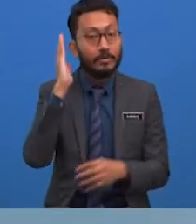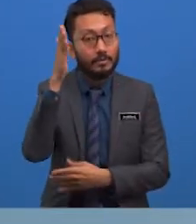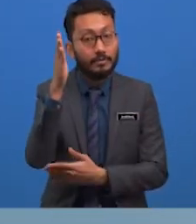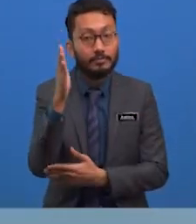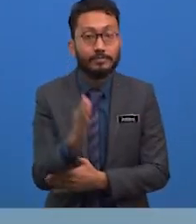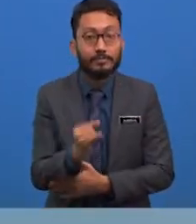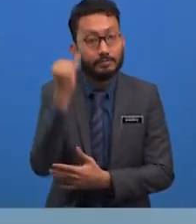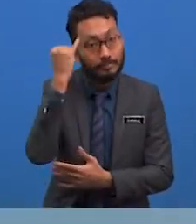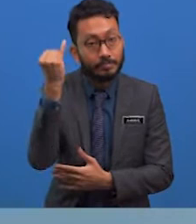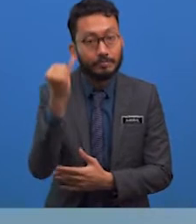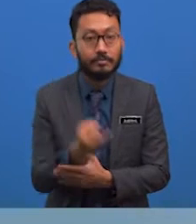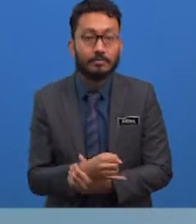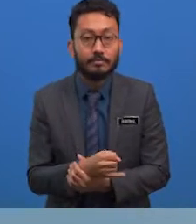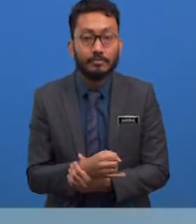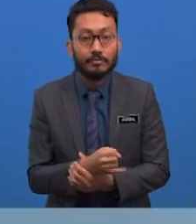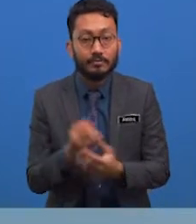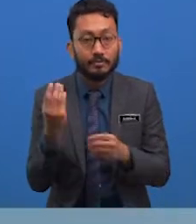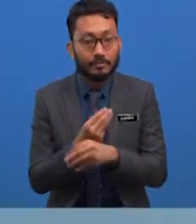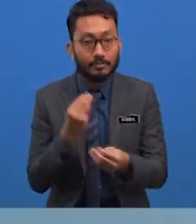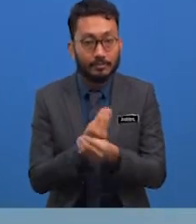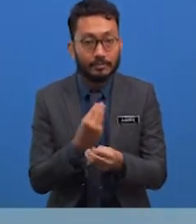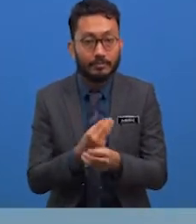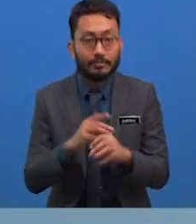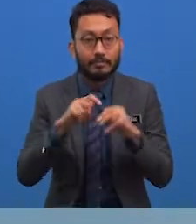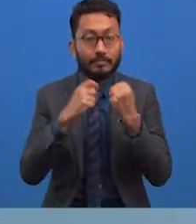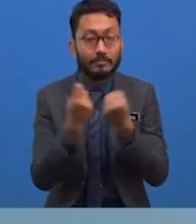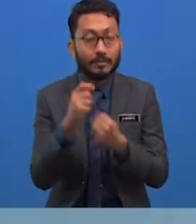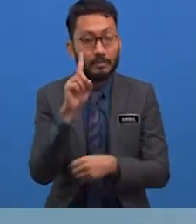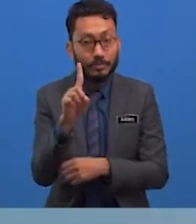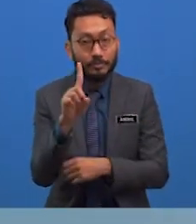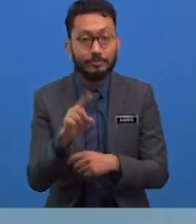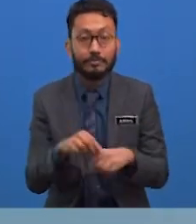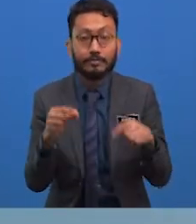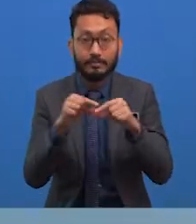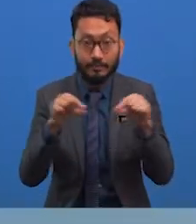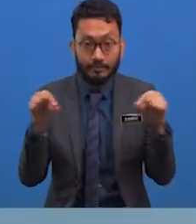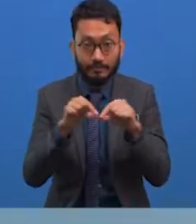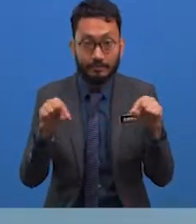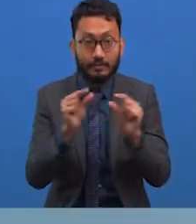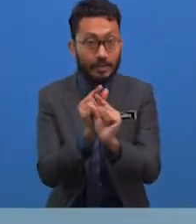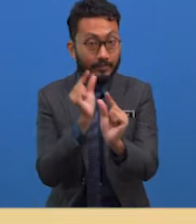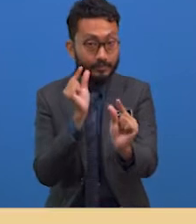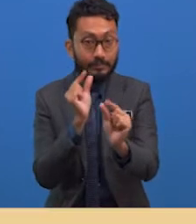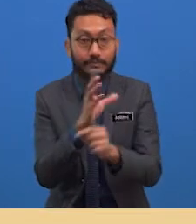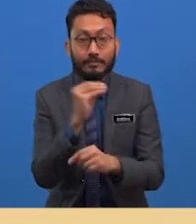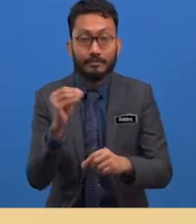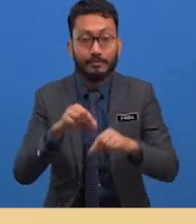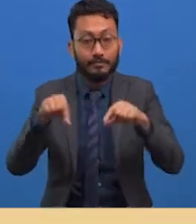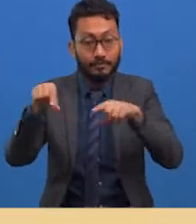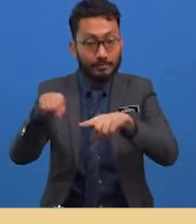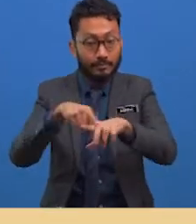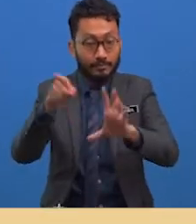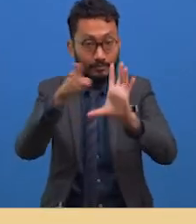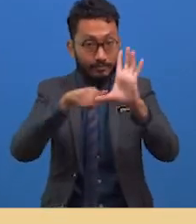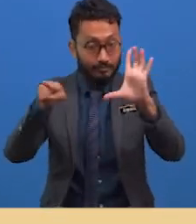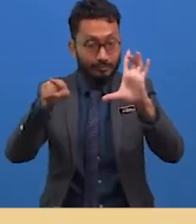akan berkongsi ilmu matematik tingkatan 1, bab 8 iaitu garis dan sudut. Topik yang akan